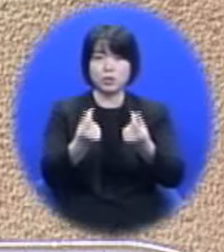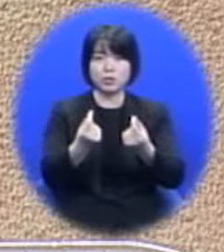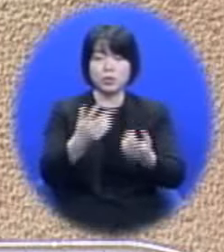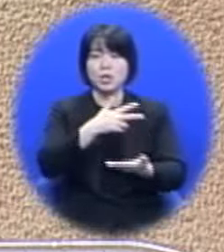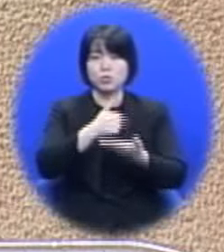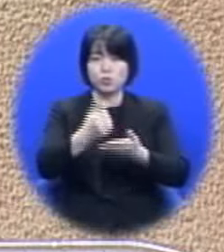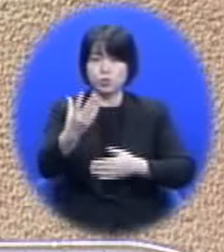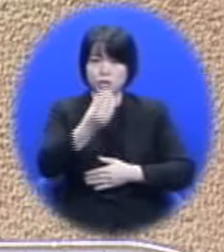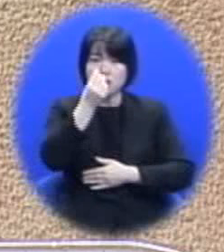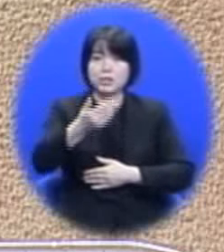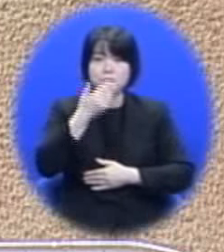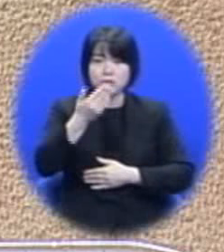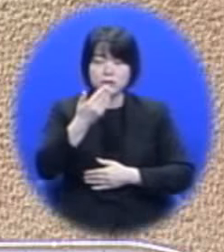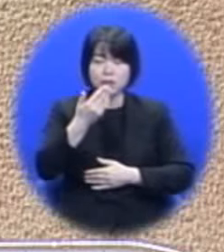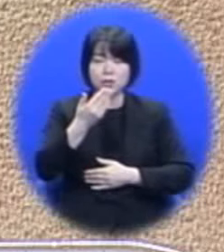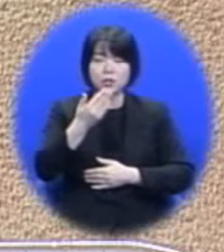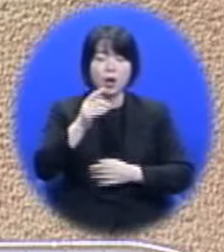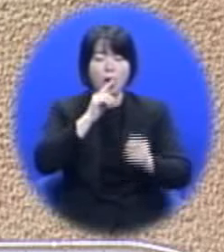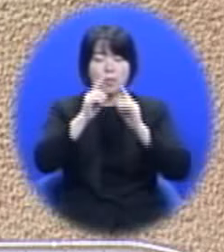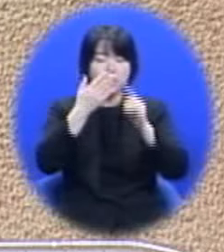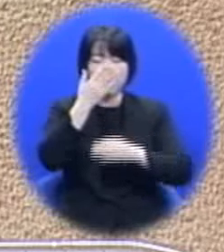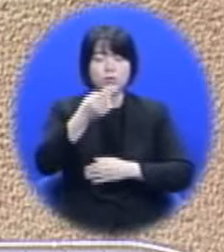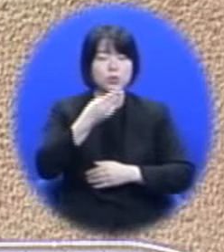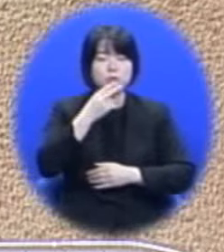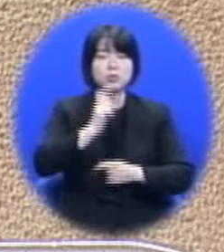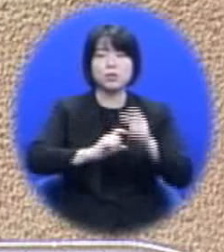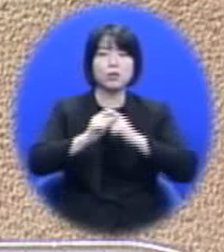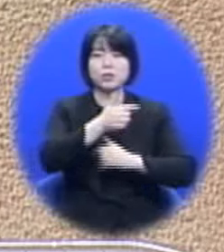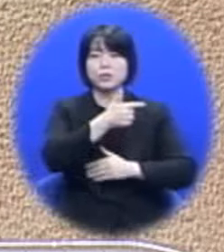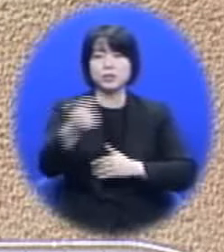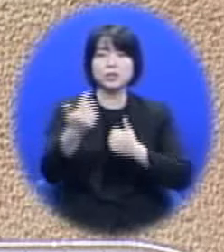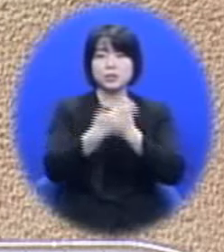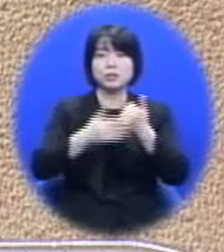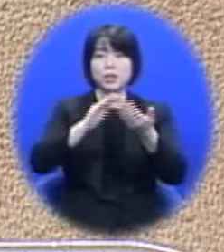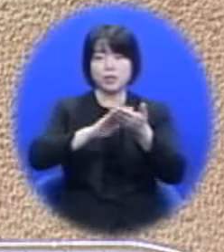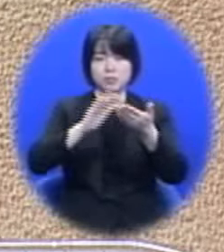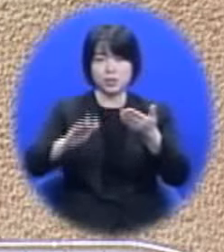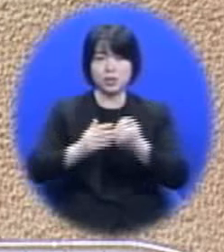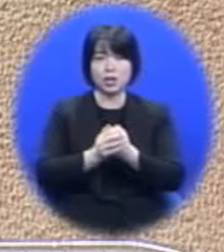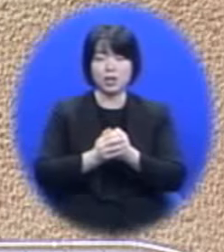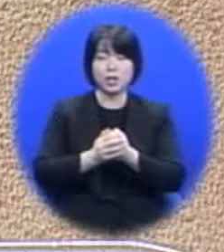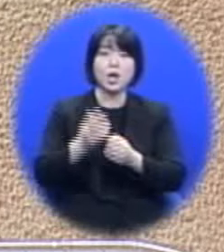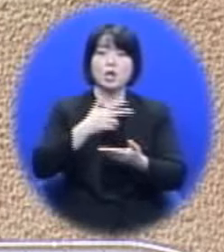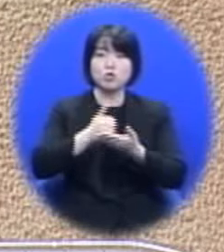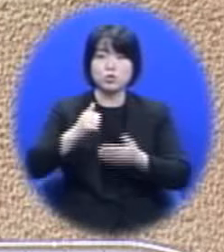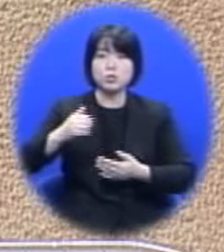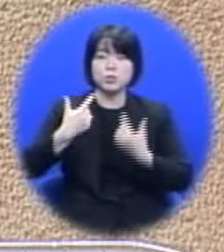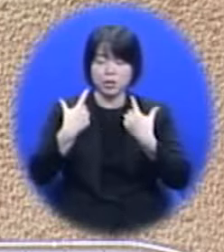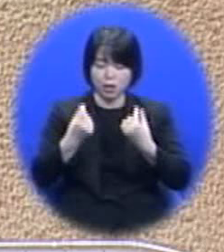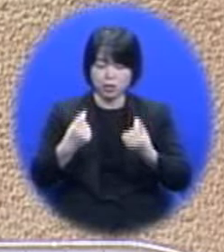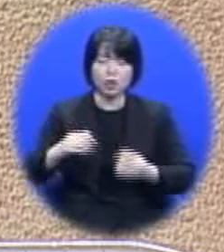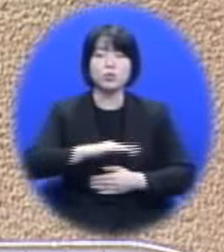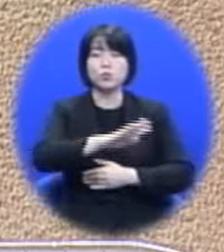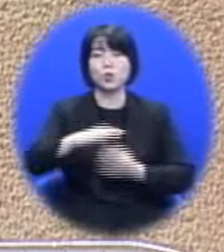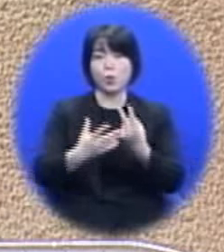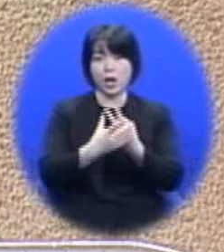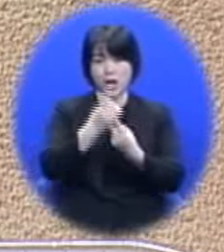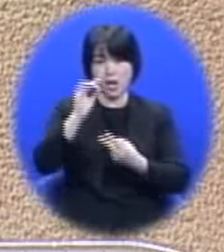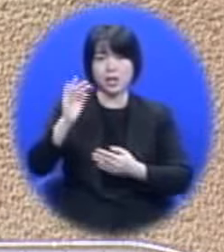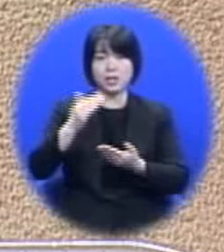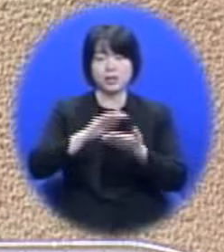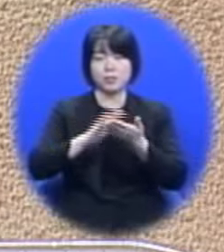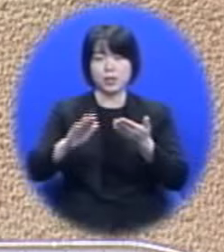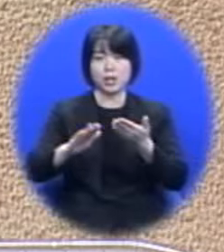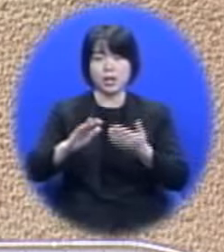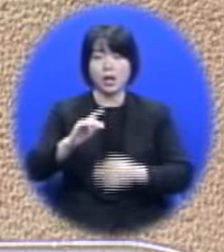주의 성찬은 말할 수 없이 큰 은혜입니다. 우리 주님은 우리와 여전히 하나이십니다.